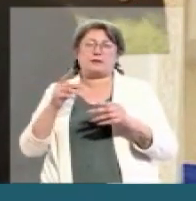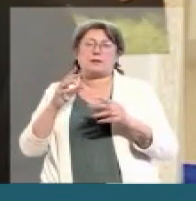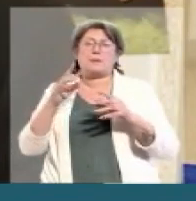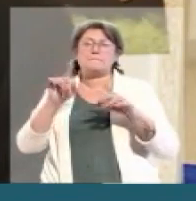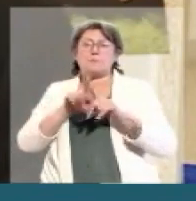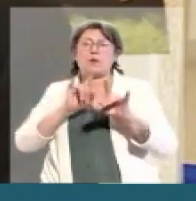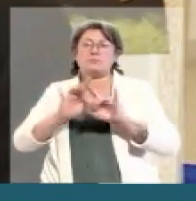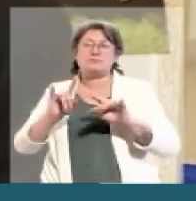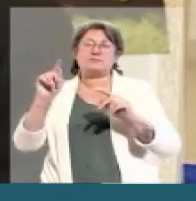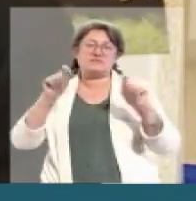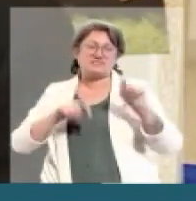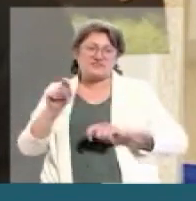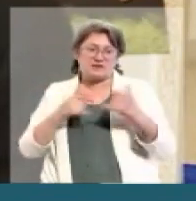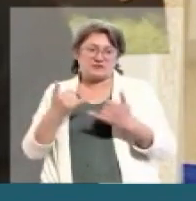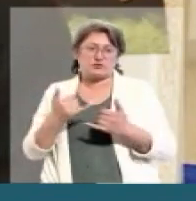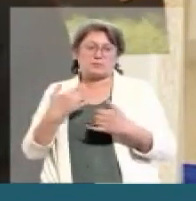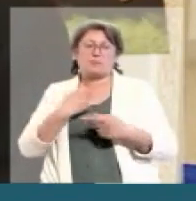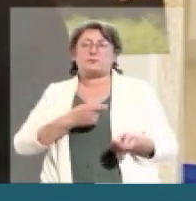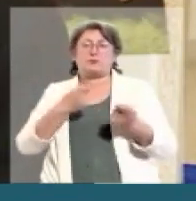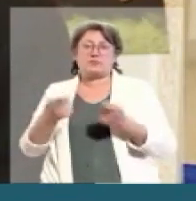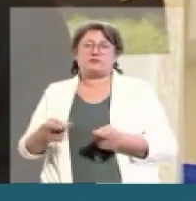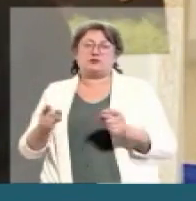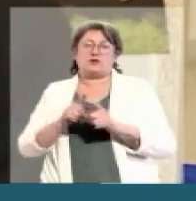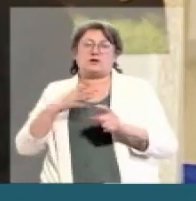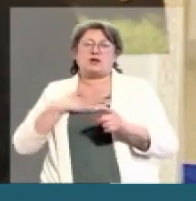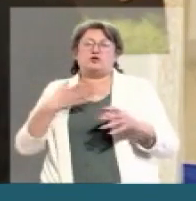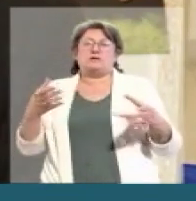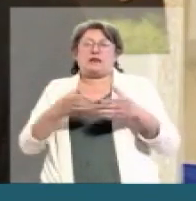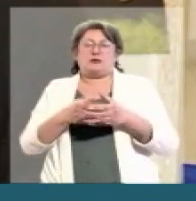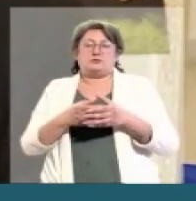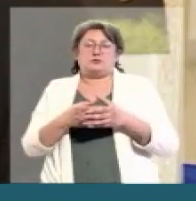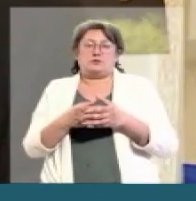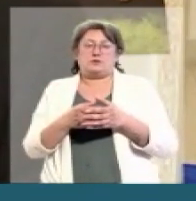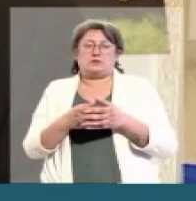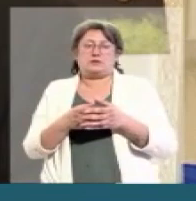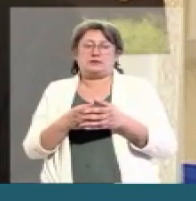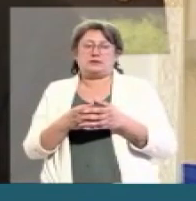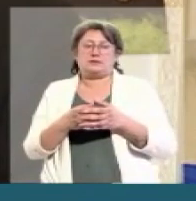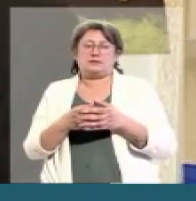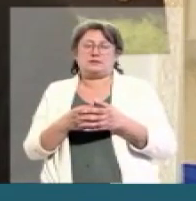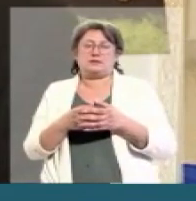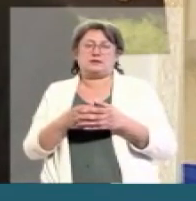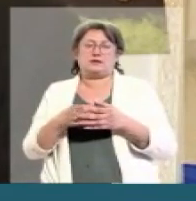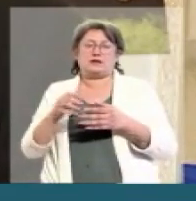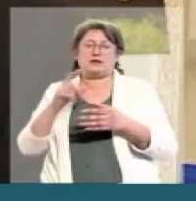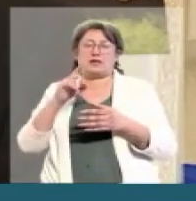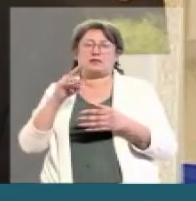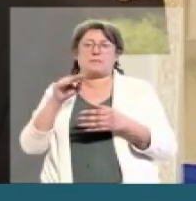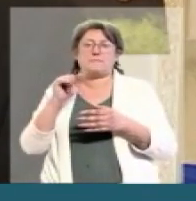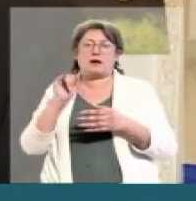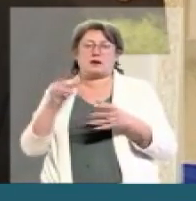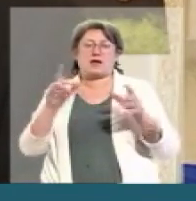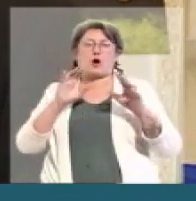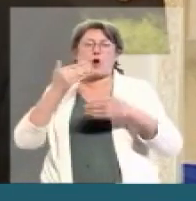форума. Сегодня проходит фестиваль, куда мы привезли также нашу делегацию коллектив НТМАК, который будет